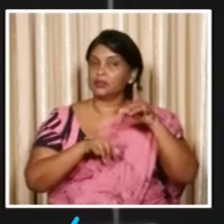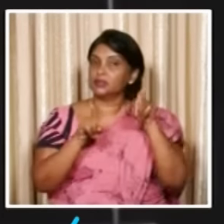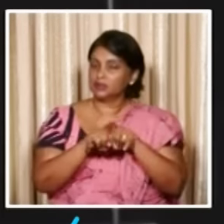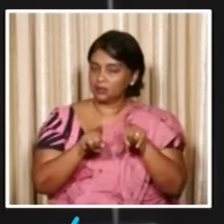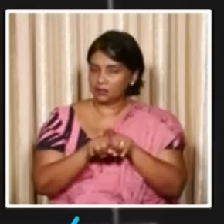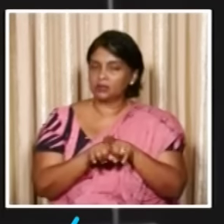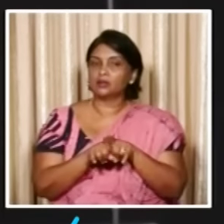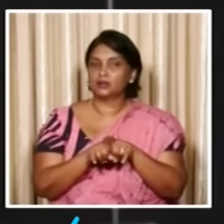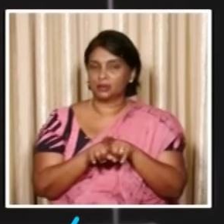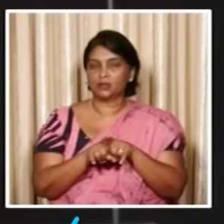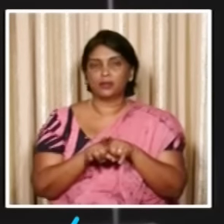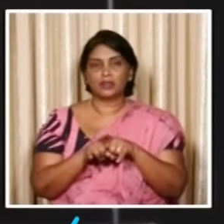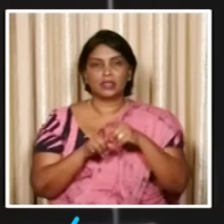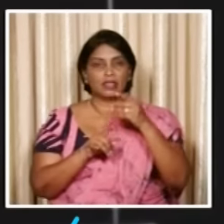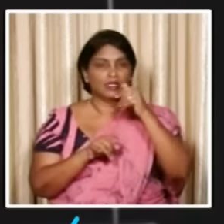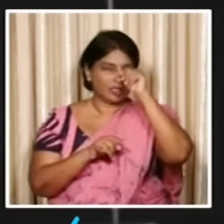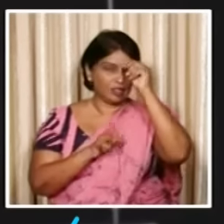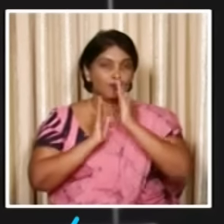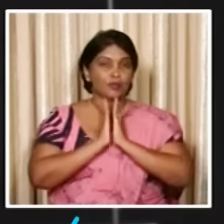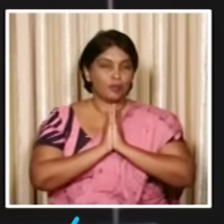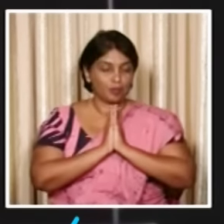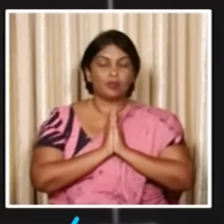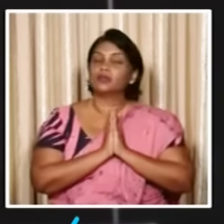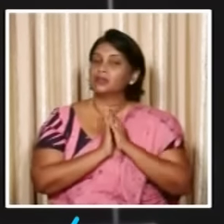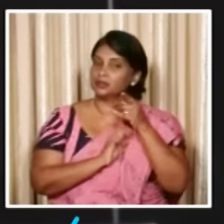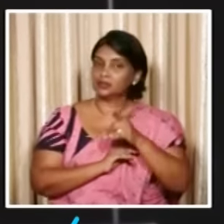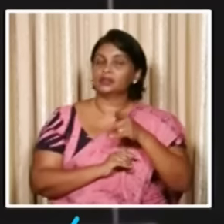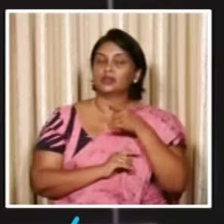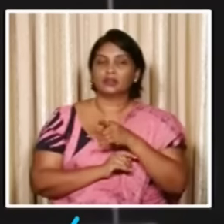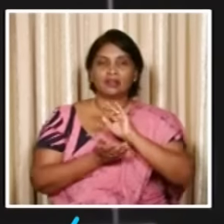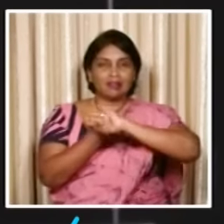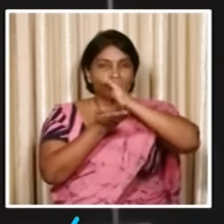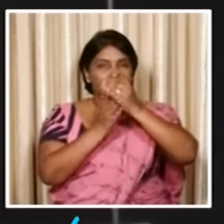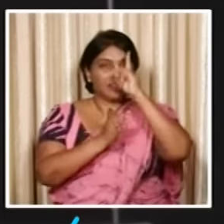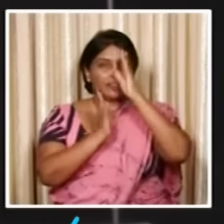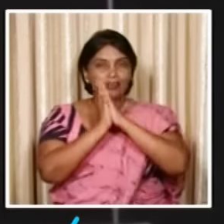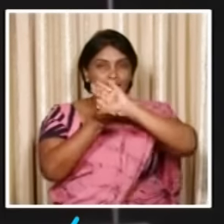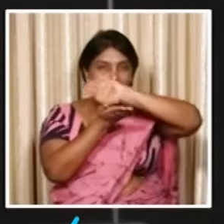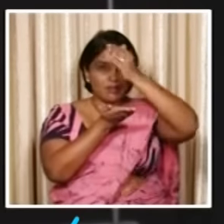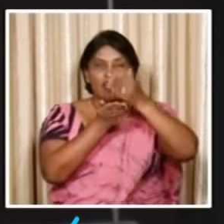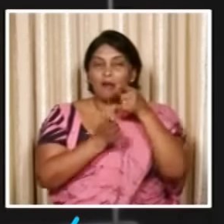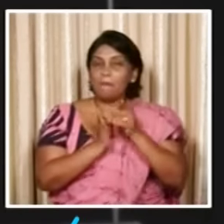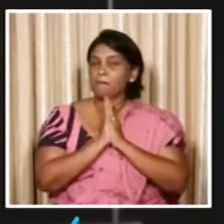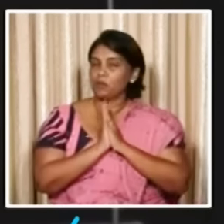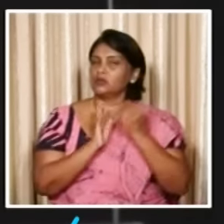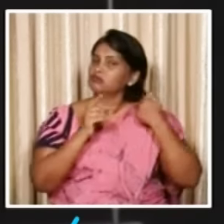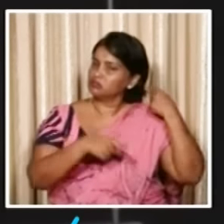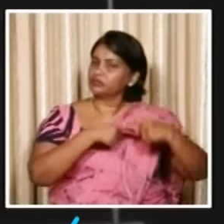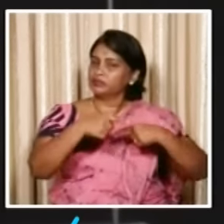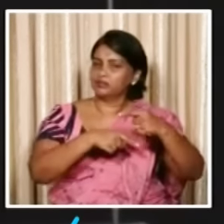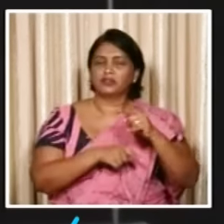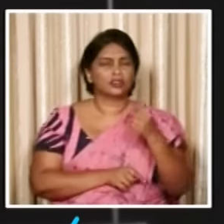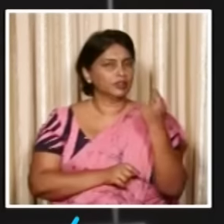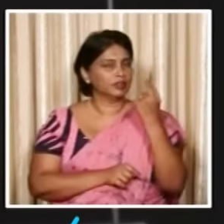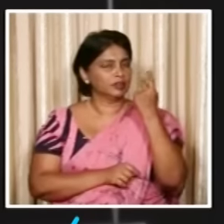1990களின் பின்னர் தமிழீழ விடுதலைப் புலிகளின் ஆதரவுடன் ஒவ்வொரு ஆண்டும் மகா சிவராத்திரி பெருவிழா சிறப்பாக நடைபெற்று வந்துள்ளது. 2009